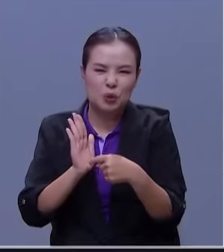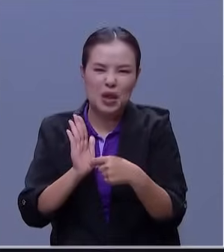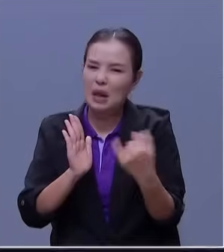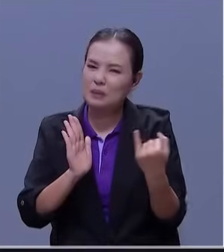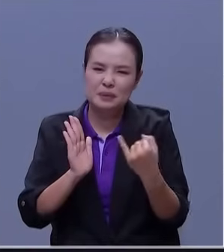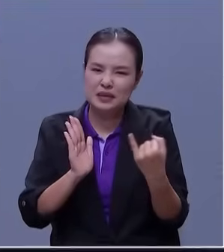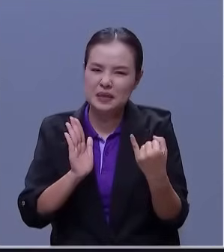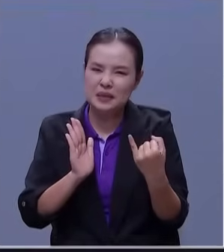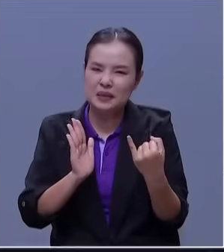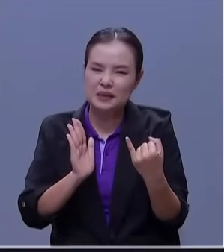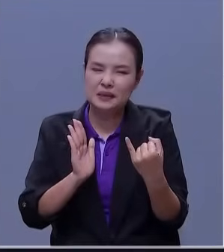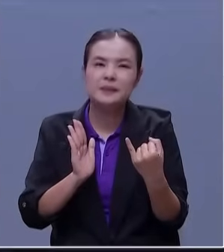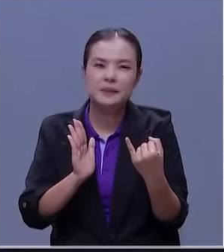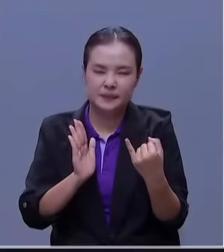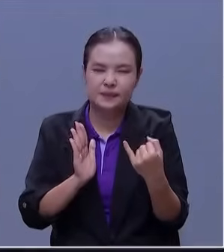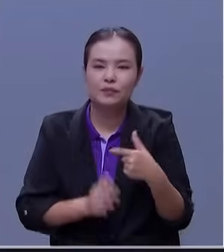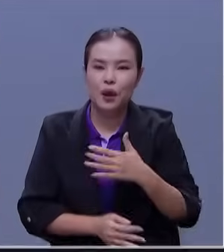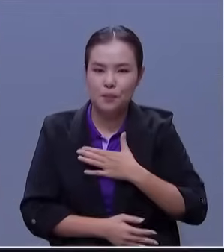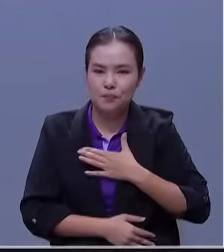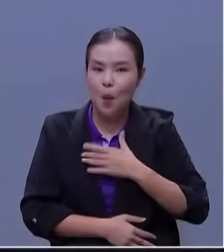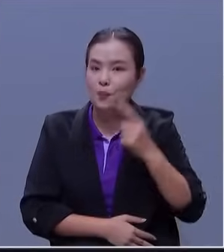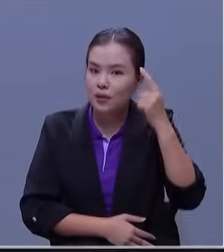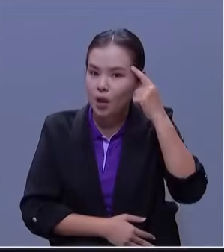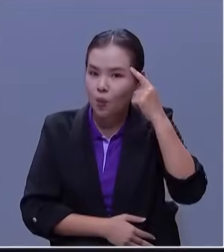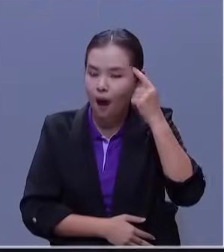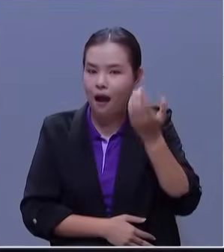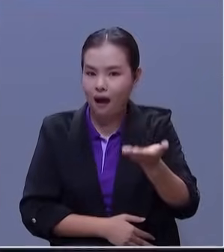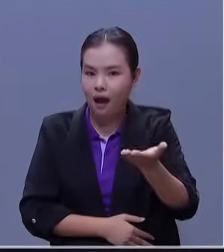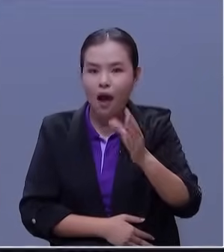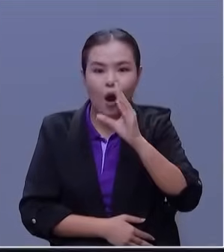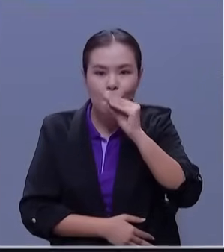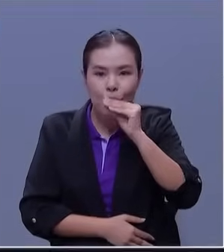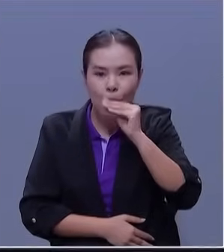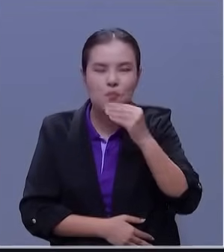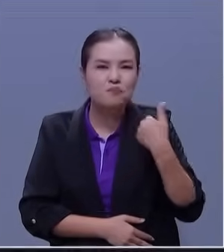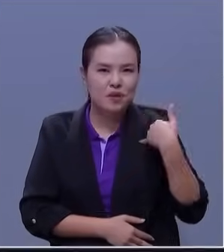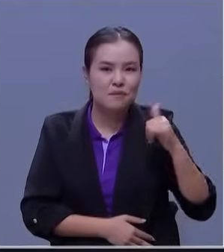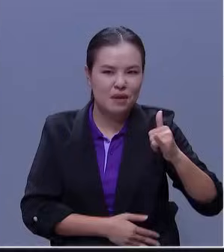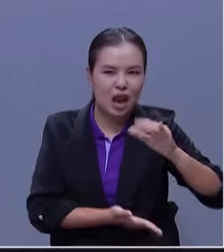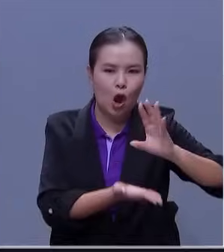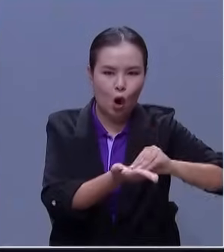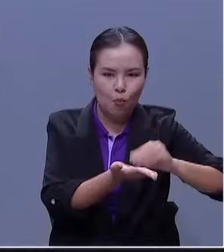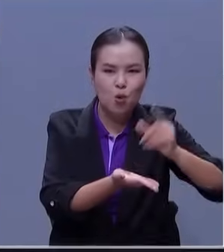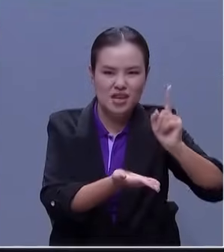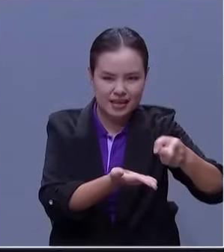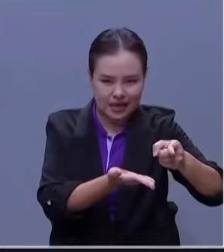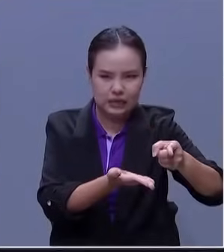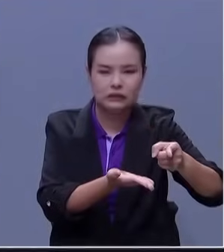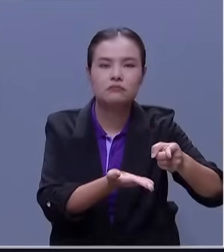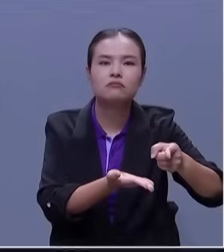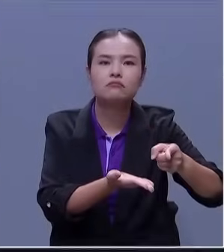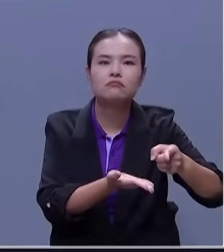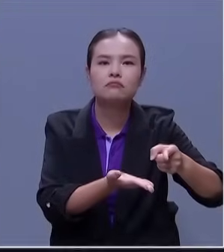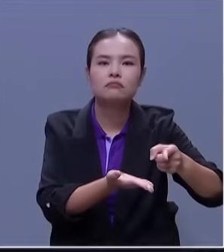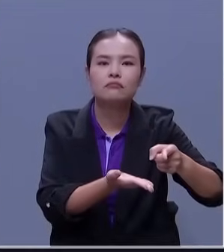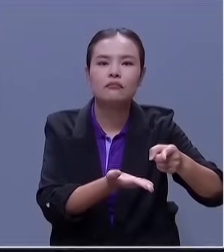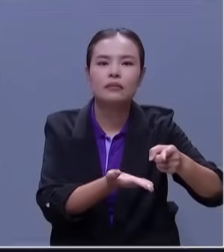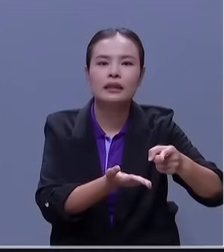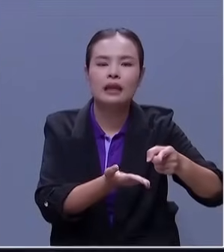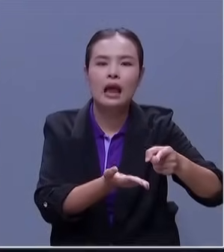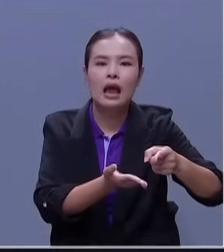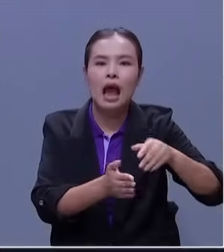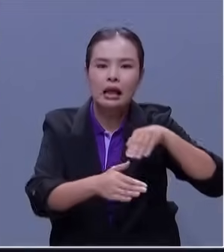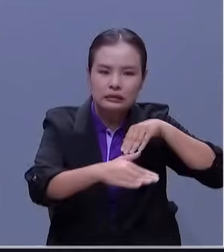ค่ะค ่ ะ และผมก็เชื่อว่าการที่น้องเขาพูดนั้นส่วนหนึ่งก็ต้องเป็นความจริงเพราะถ้าเขาขนาดหนีม